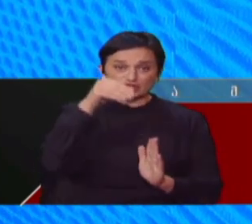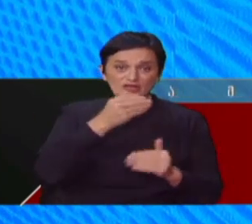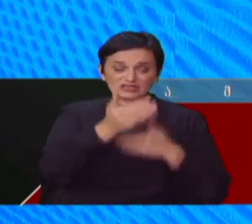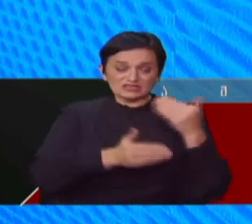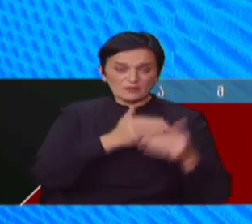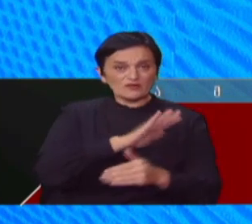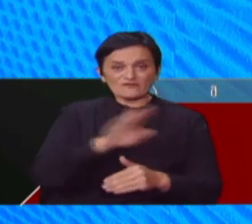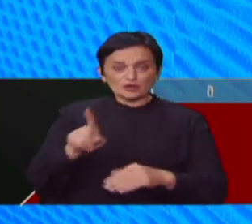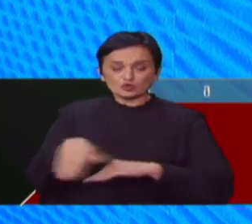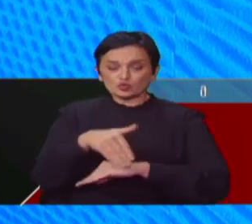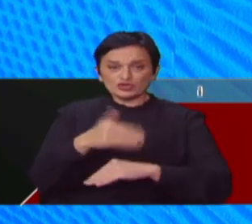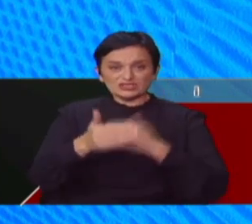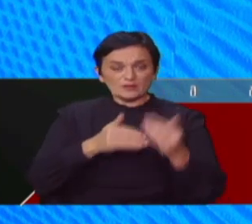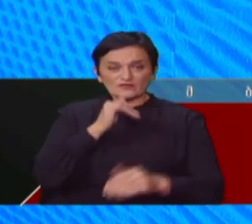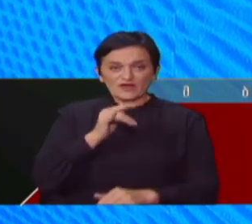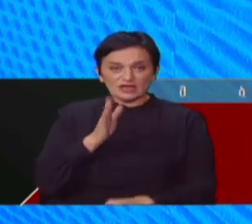зарматебули да верц кучаши.